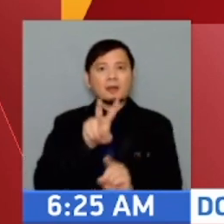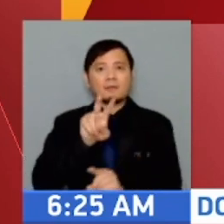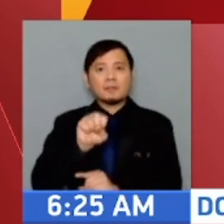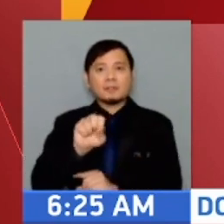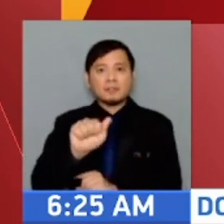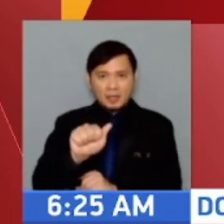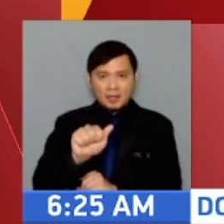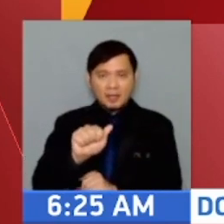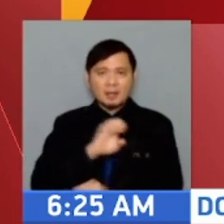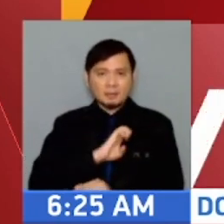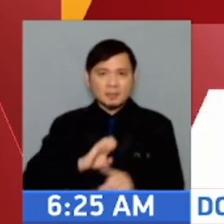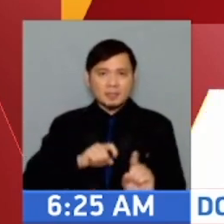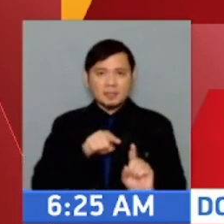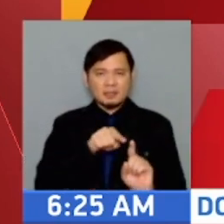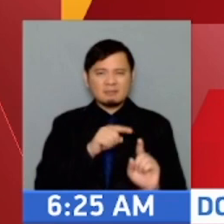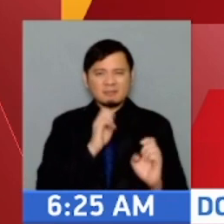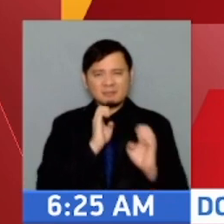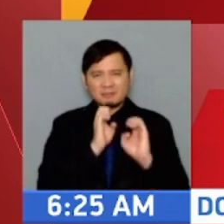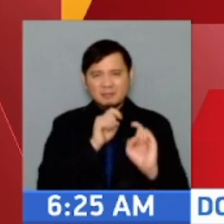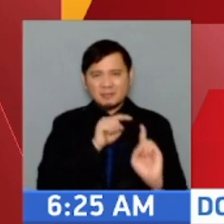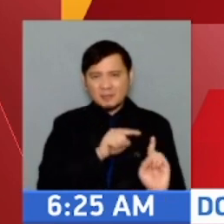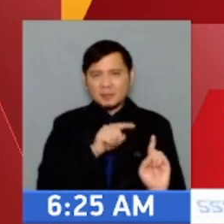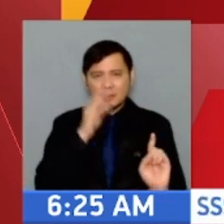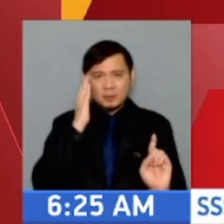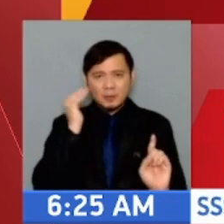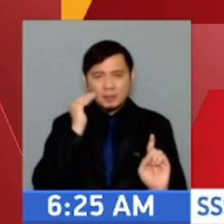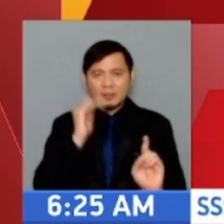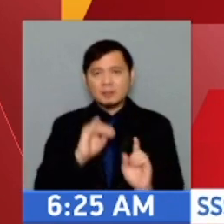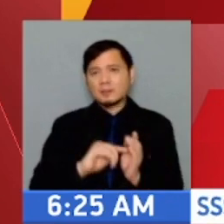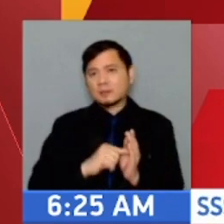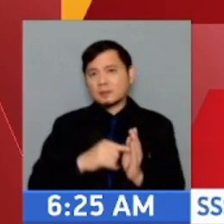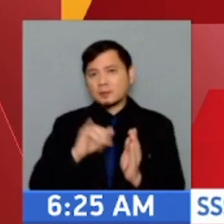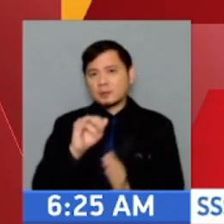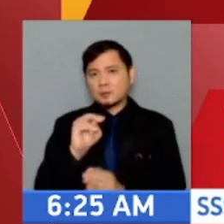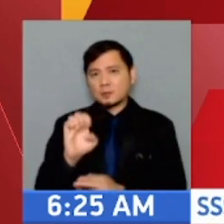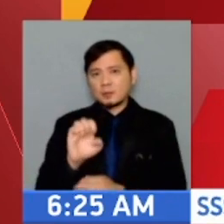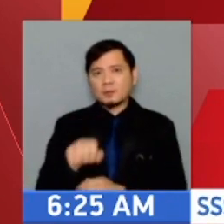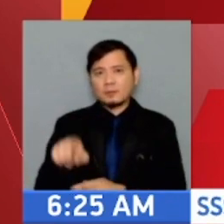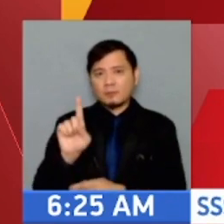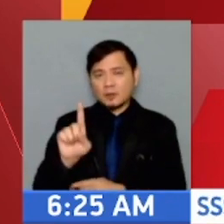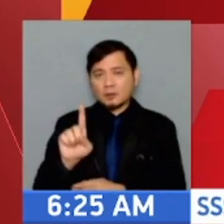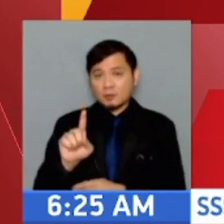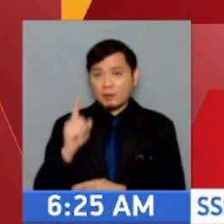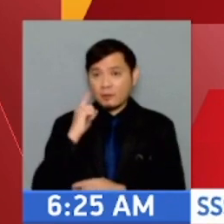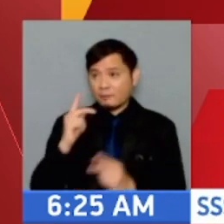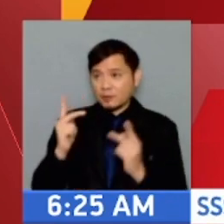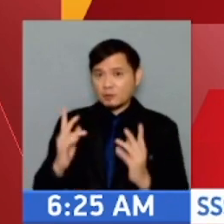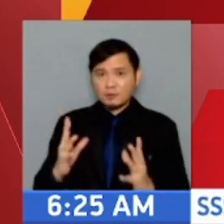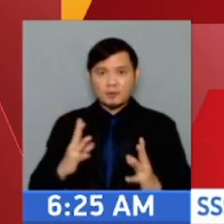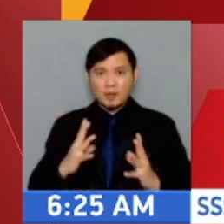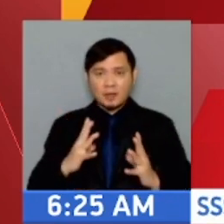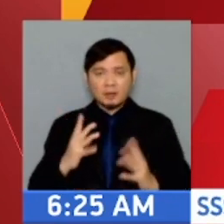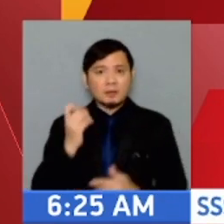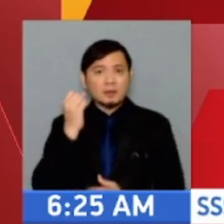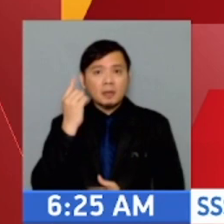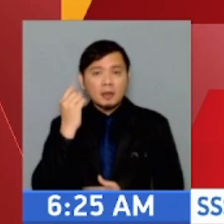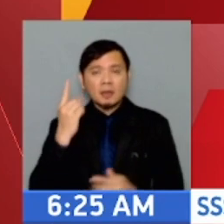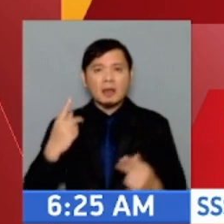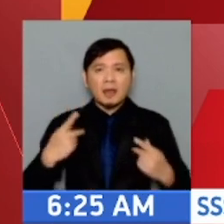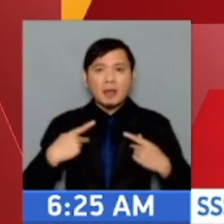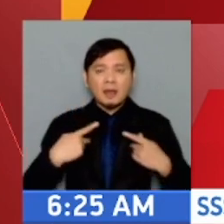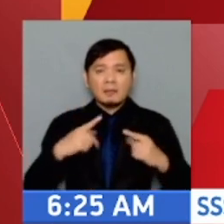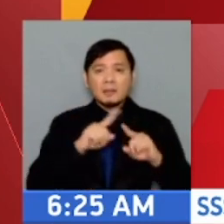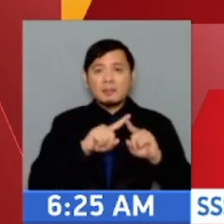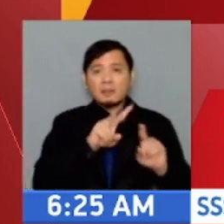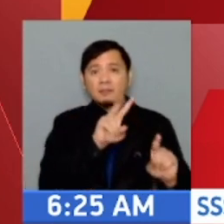1st. Kabilang pati ang tourist visa. Hindi naman kailangan mag-apply ulit ang mga may multiple entry visa na